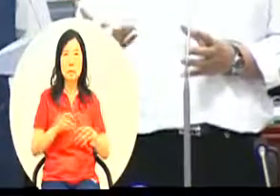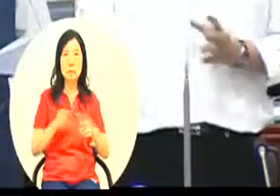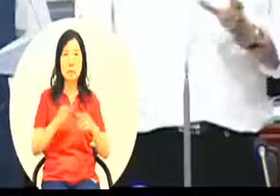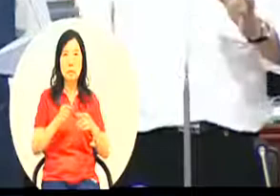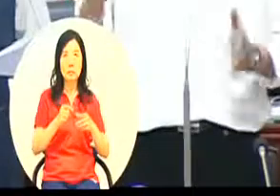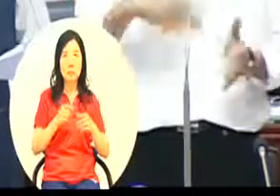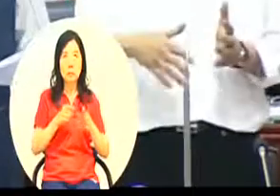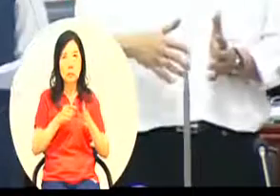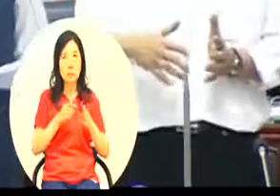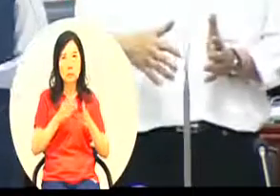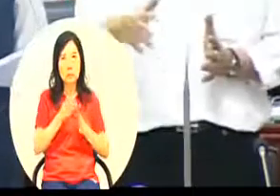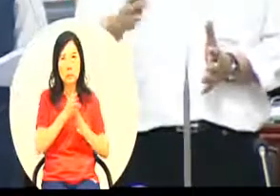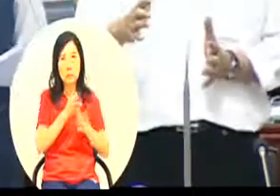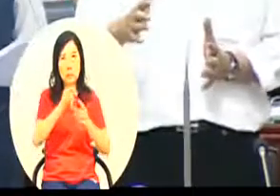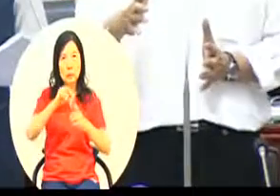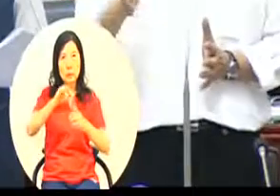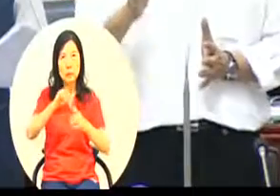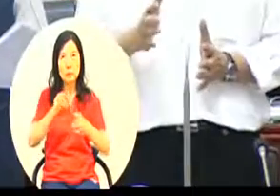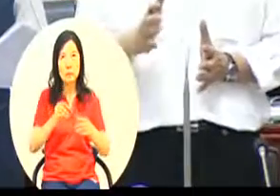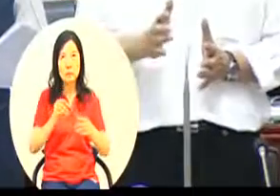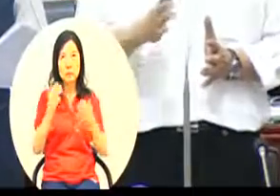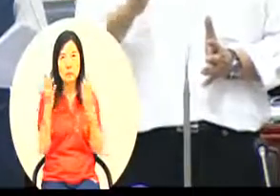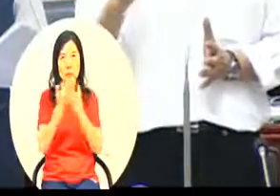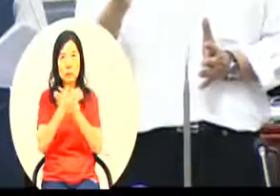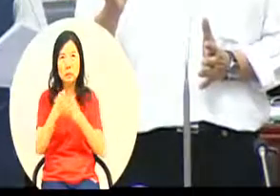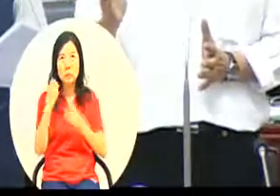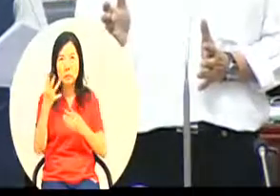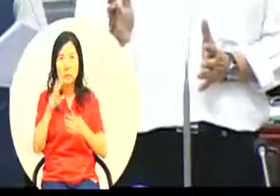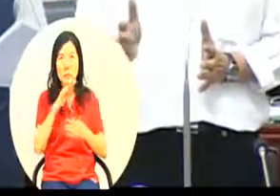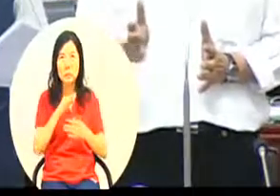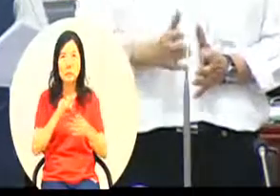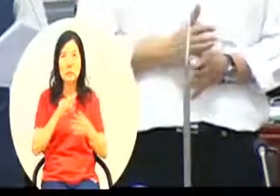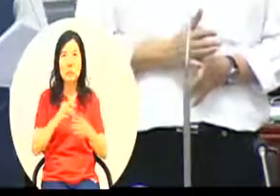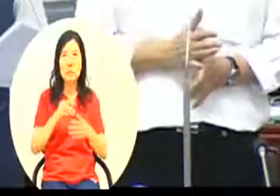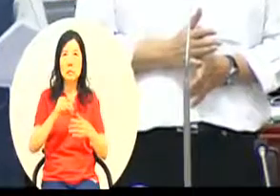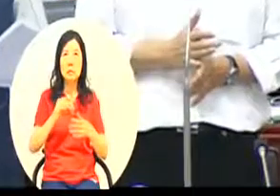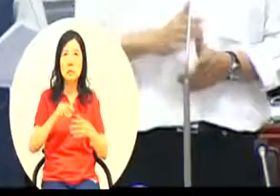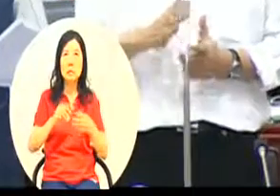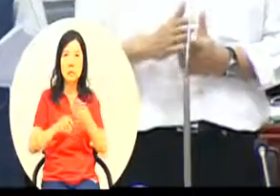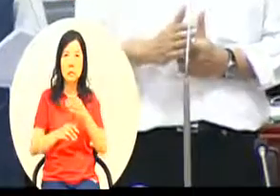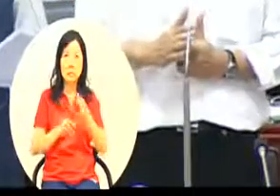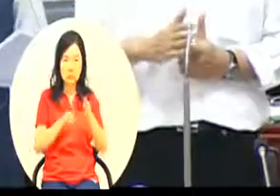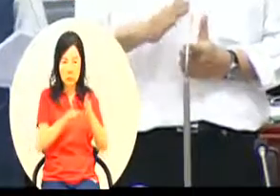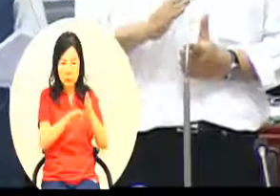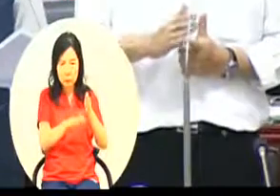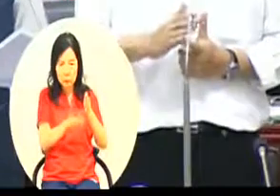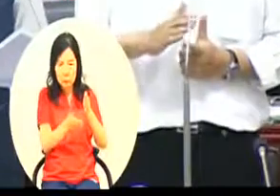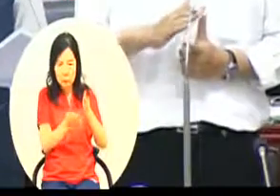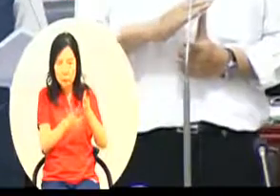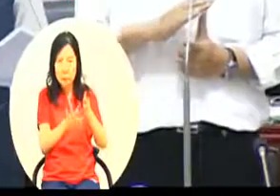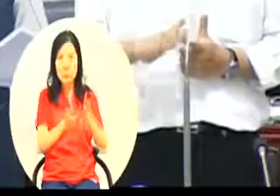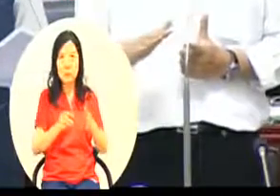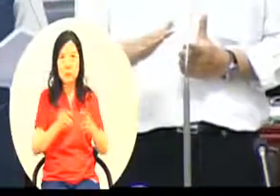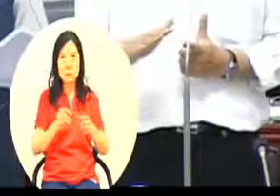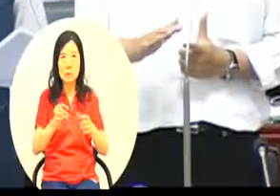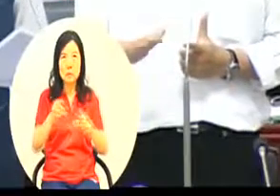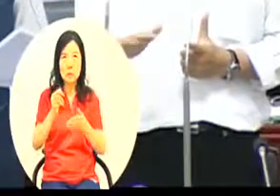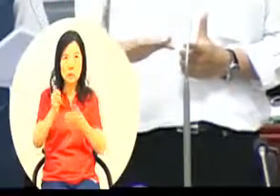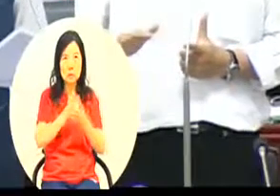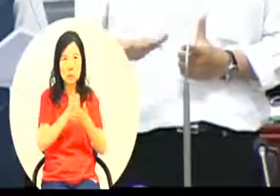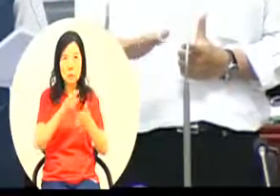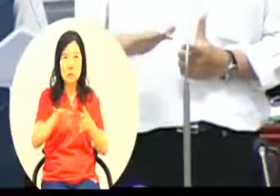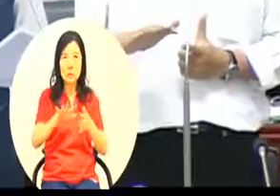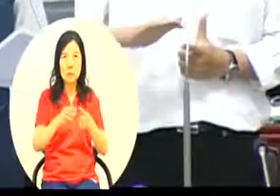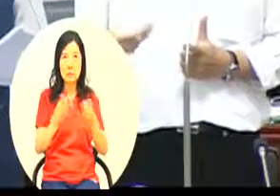者，他们要汰旧换新，我们要求他要么就是要引进低地板的公车，要么就是要有